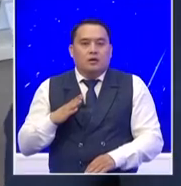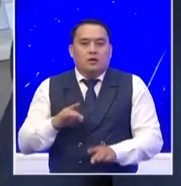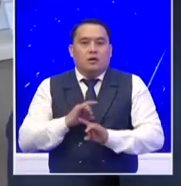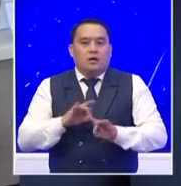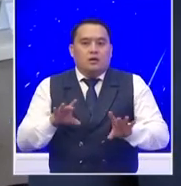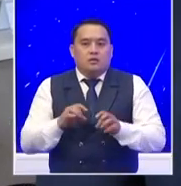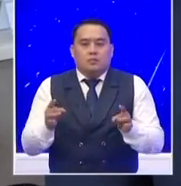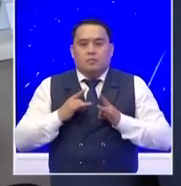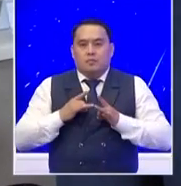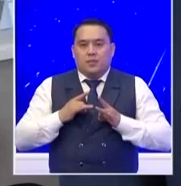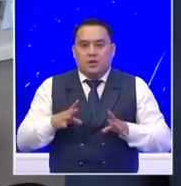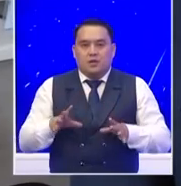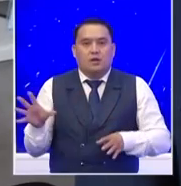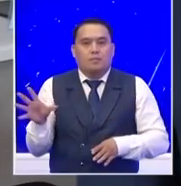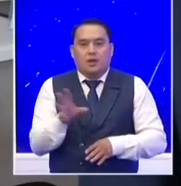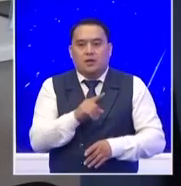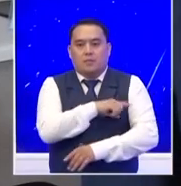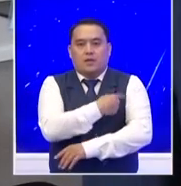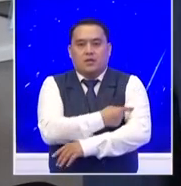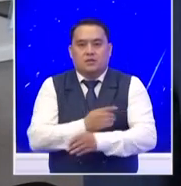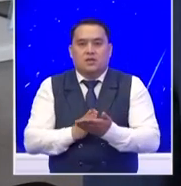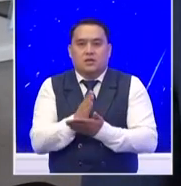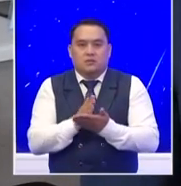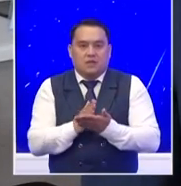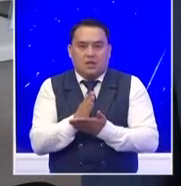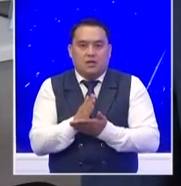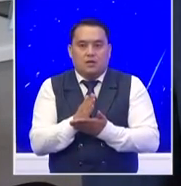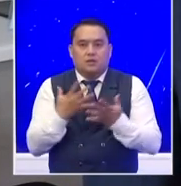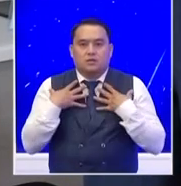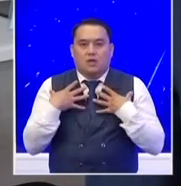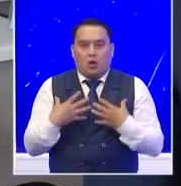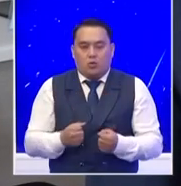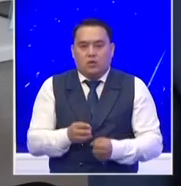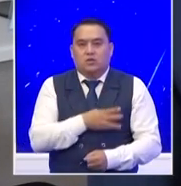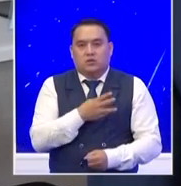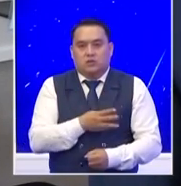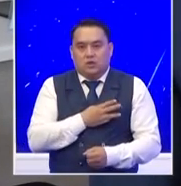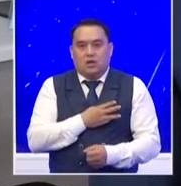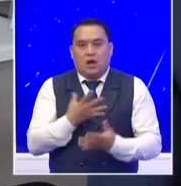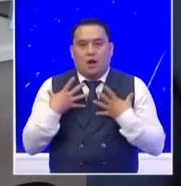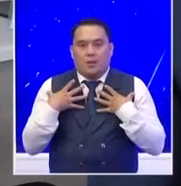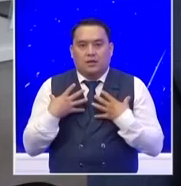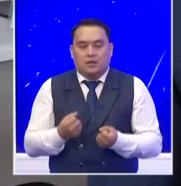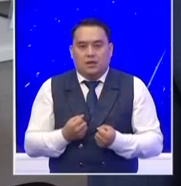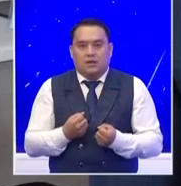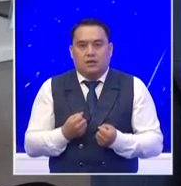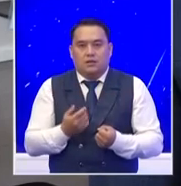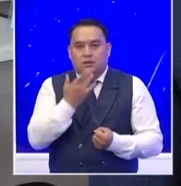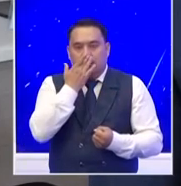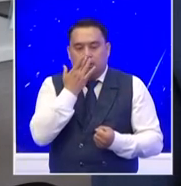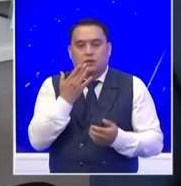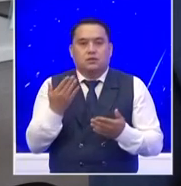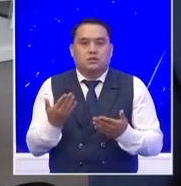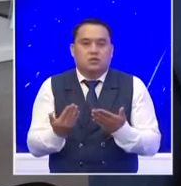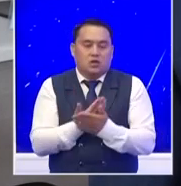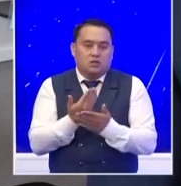мереке күндері барлық медицина қызметкерлеріне, дендеріне саулық, отбасыларына амандық, әрқашанда тек қана